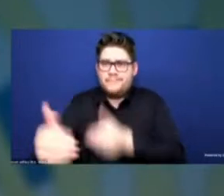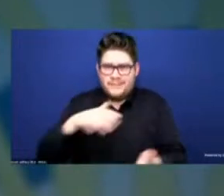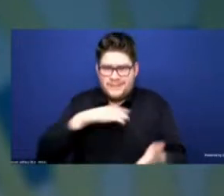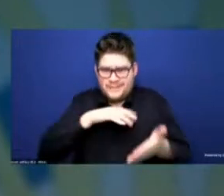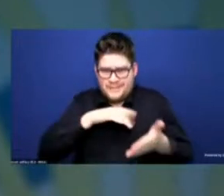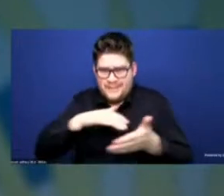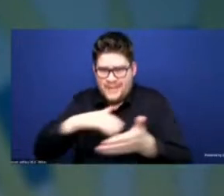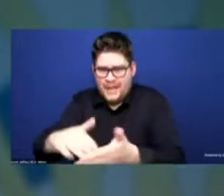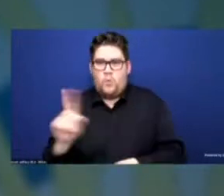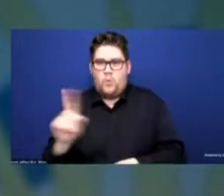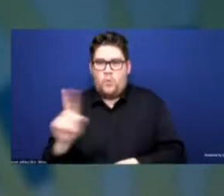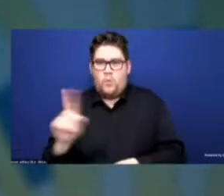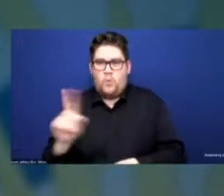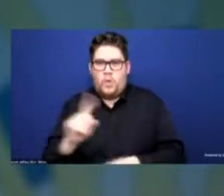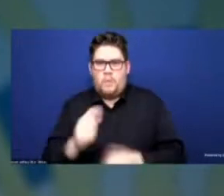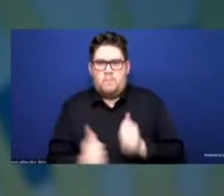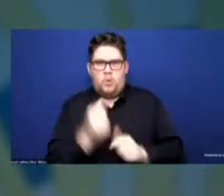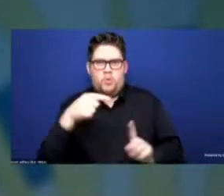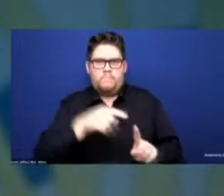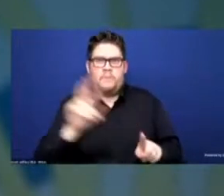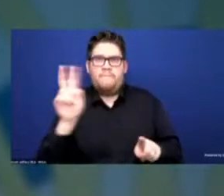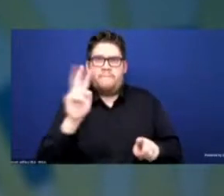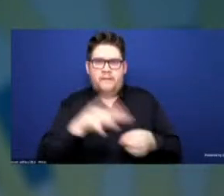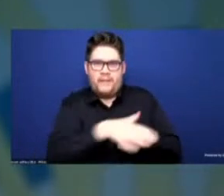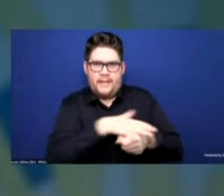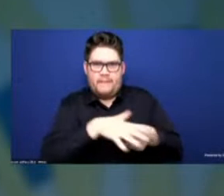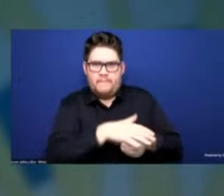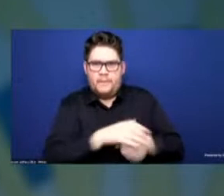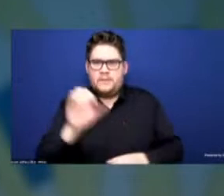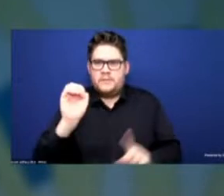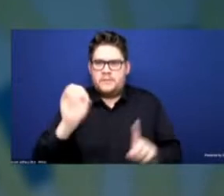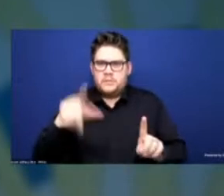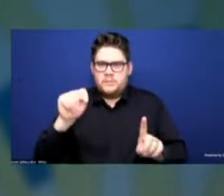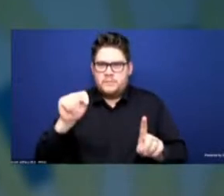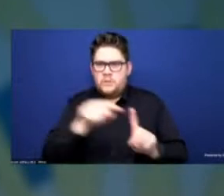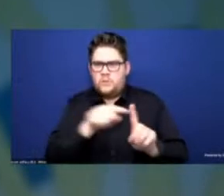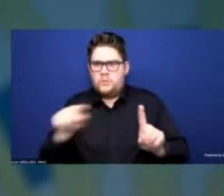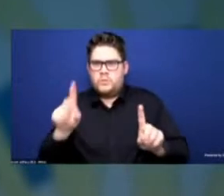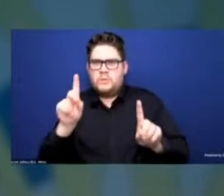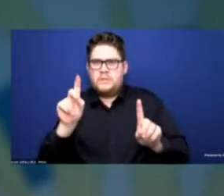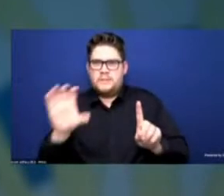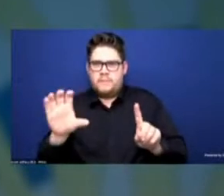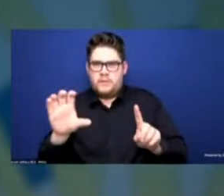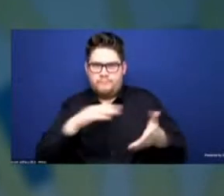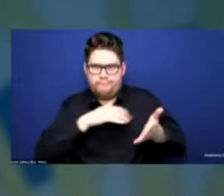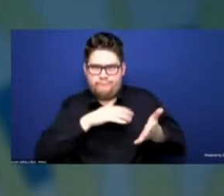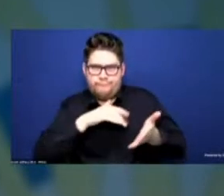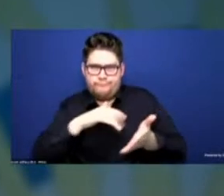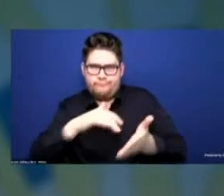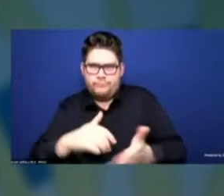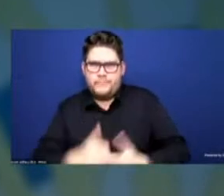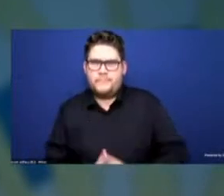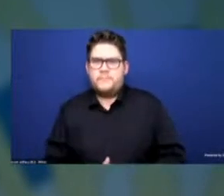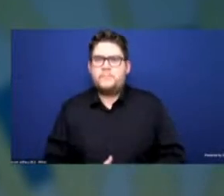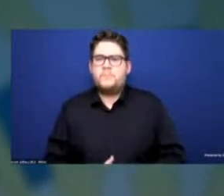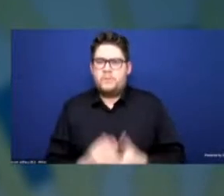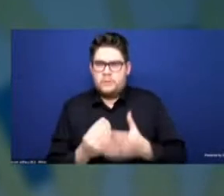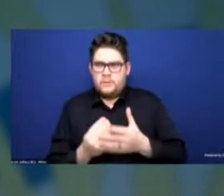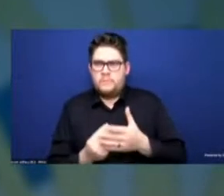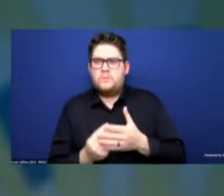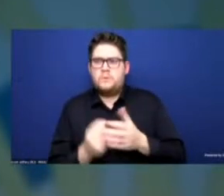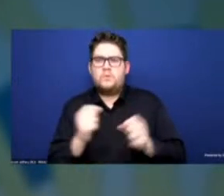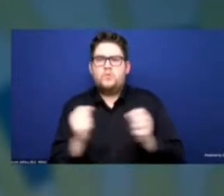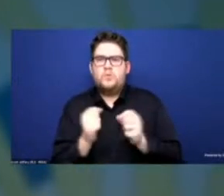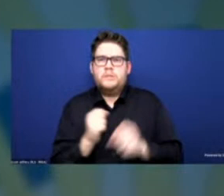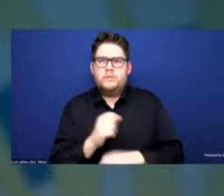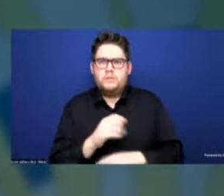这个是这个深入调查学生和教职员工是在这个学校里边